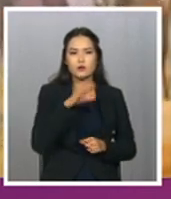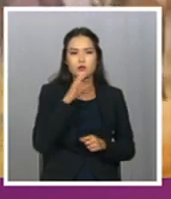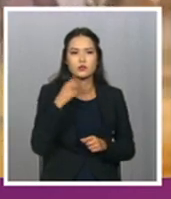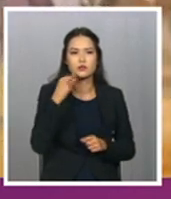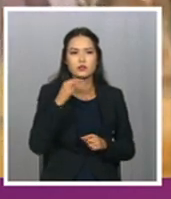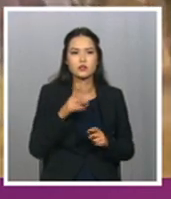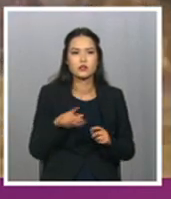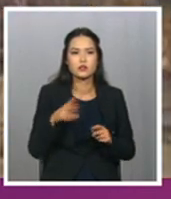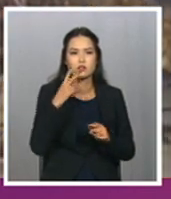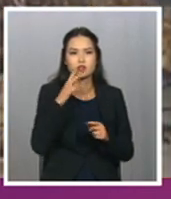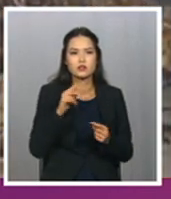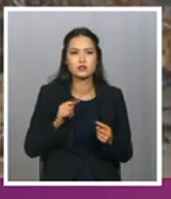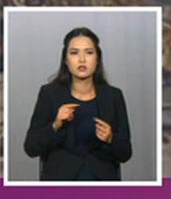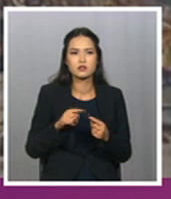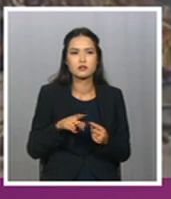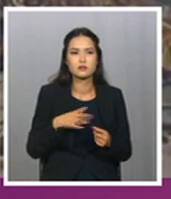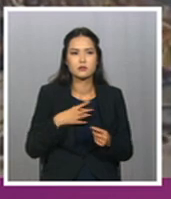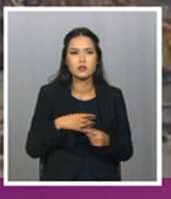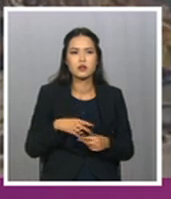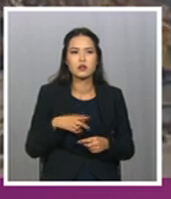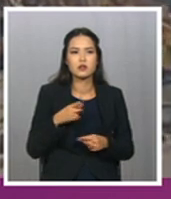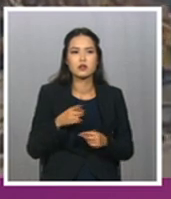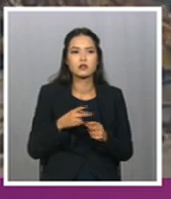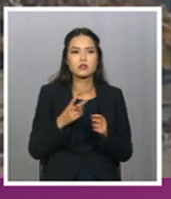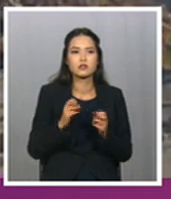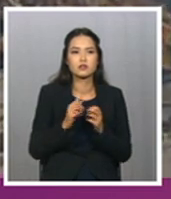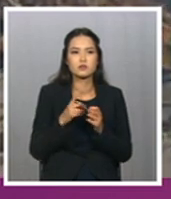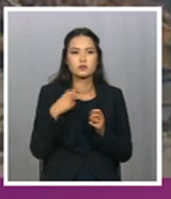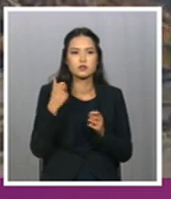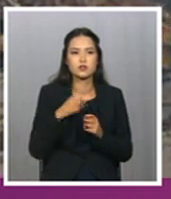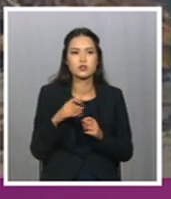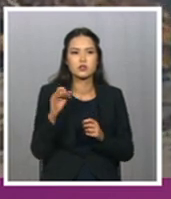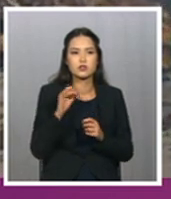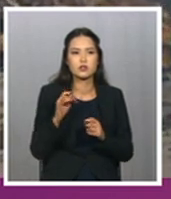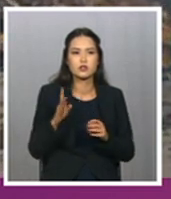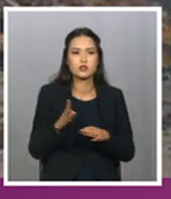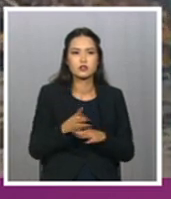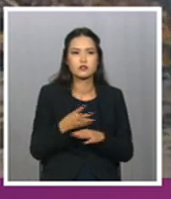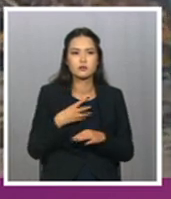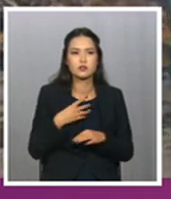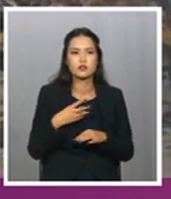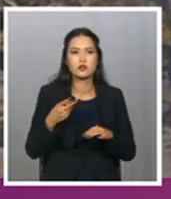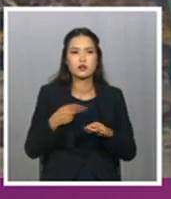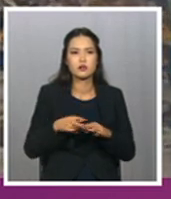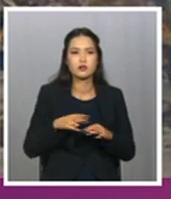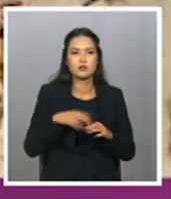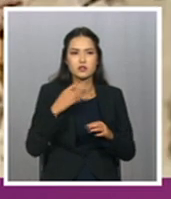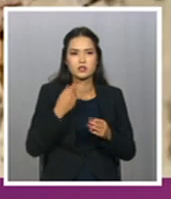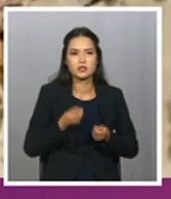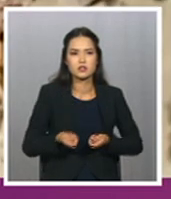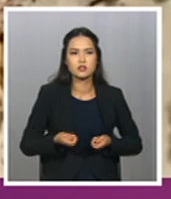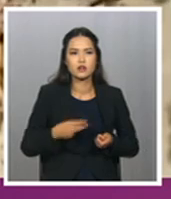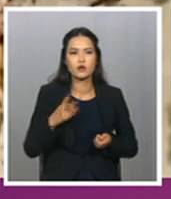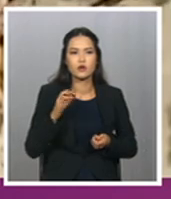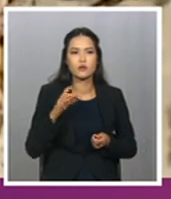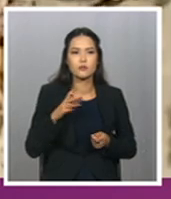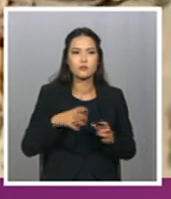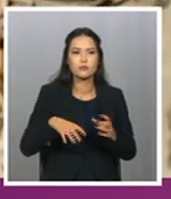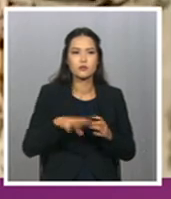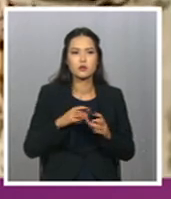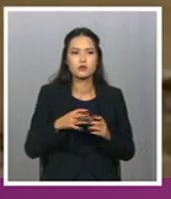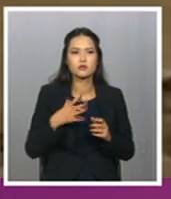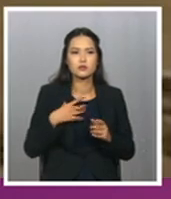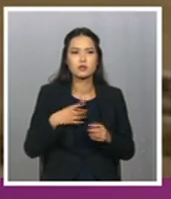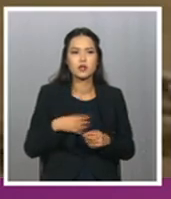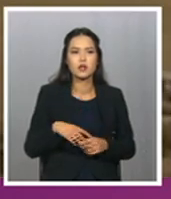ханның қарамағын өтті. 1219 жылы Корей патшалығы тізе бүкті. Бұл аймаққа ірі қолбасшы Мұқыл әмір болып тағайындалды.